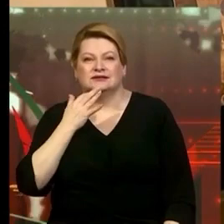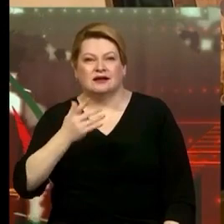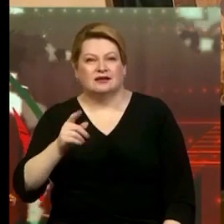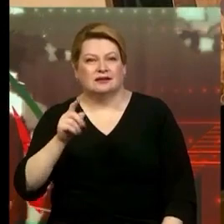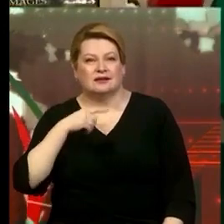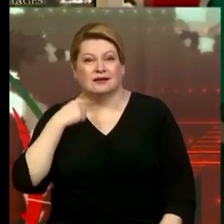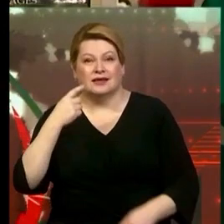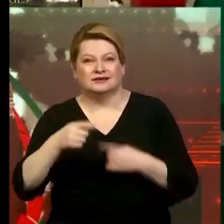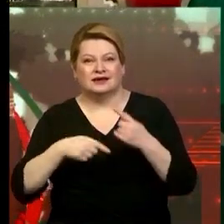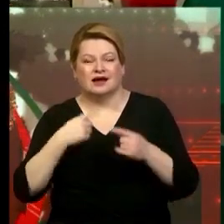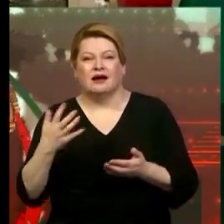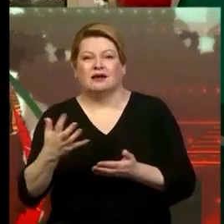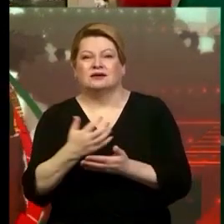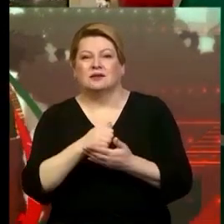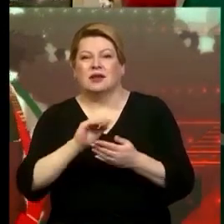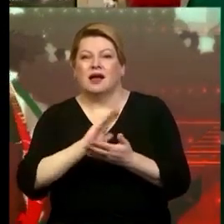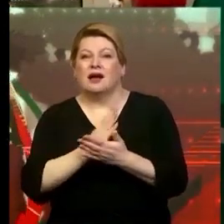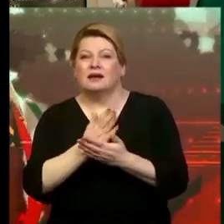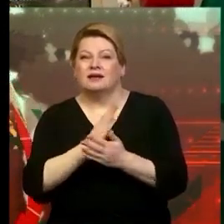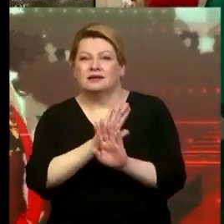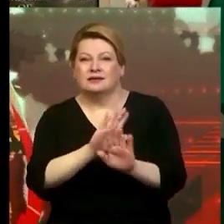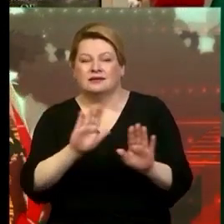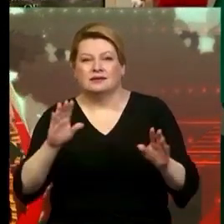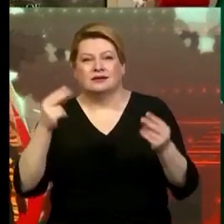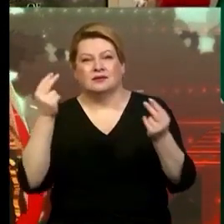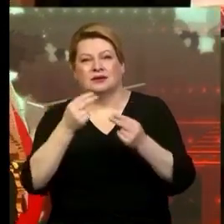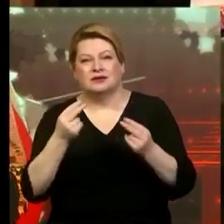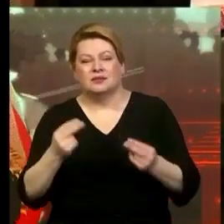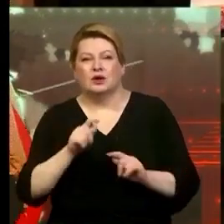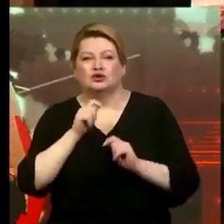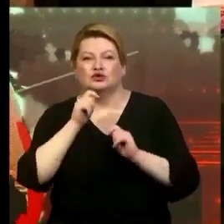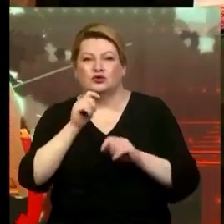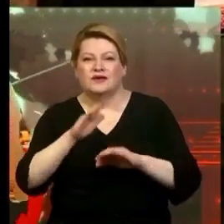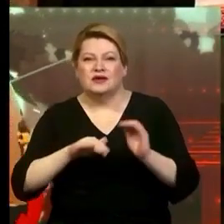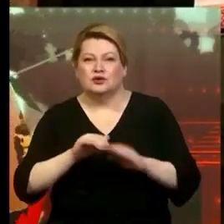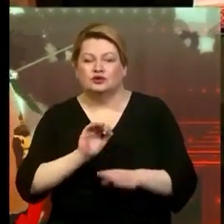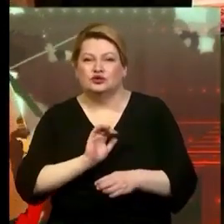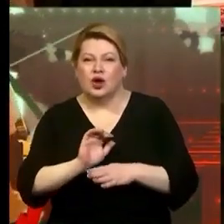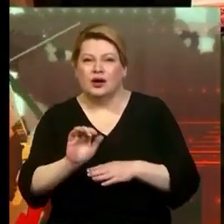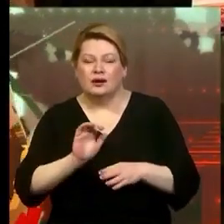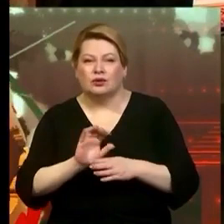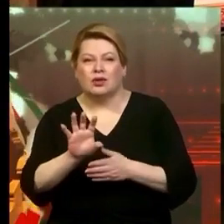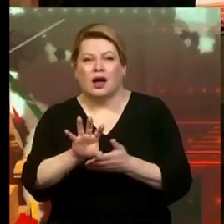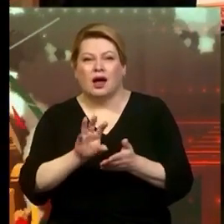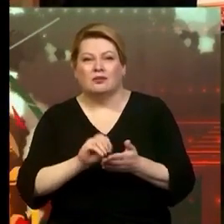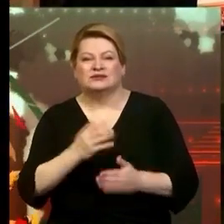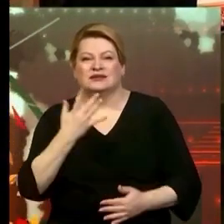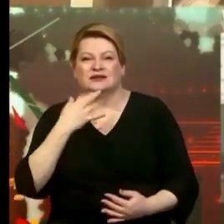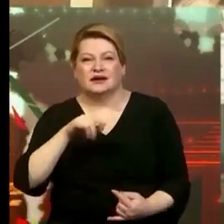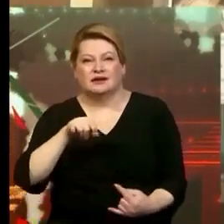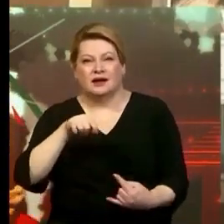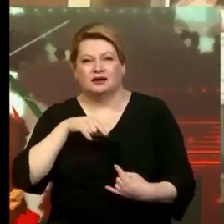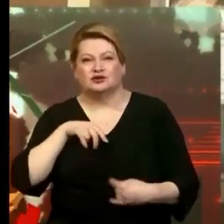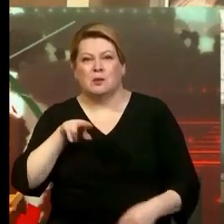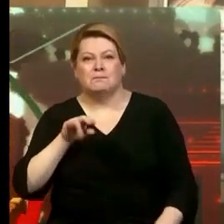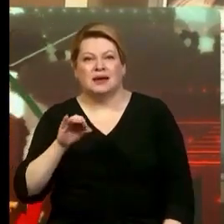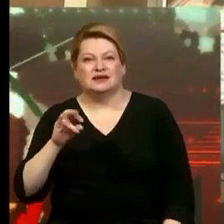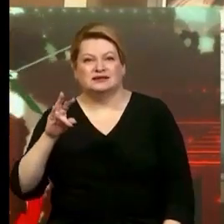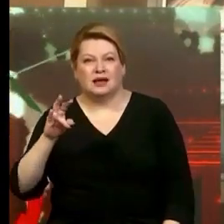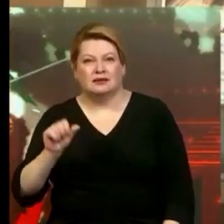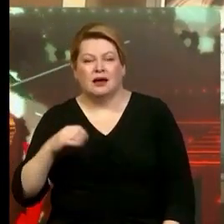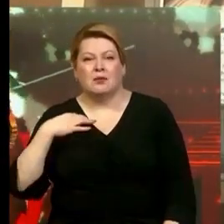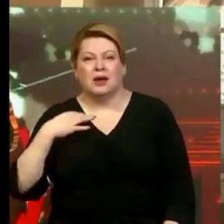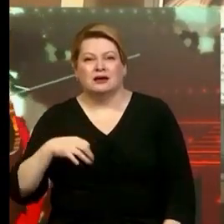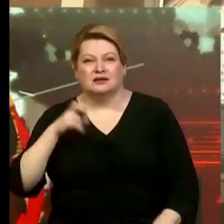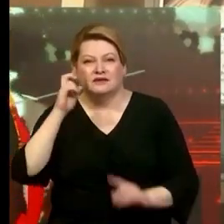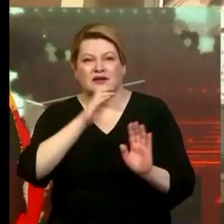языках. Она собрала книги, предметы изобразительного искусства, сувениры ручной работы, образцы национального костюма Пакистана.